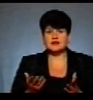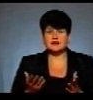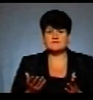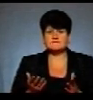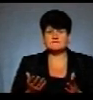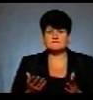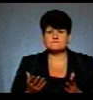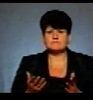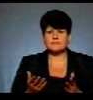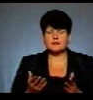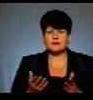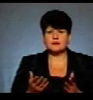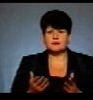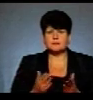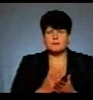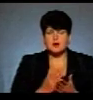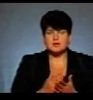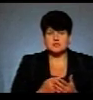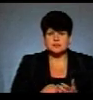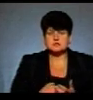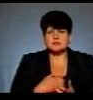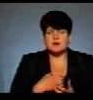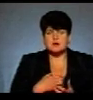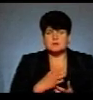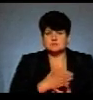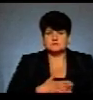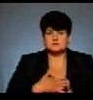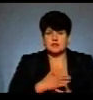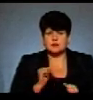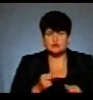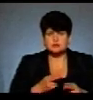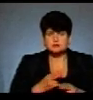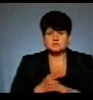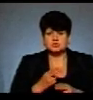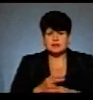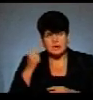викликає відчуття страху, тривоги, може завдавати шкоди